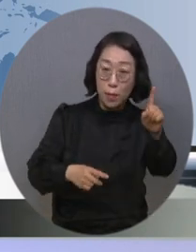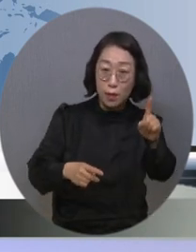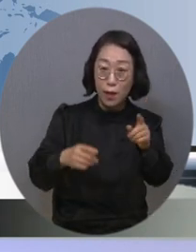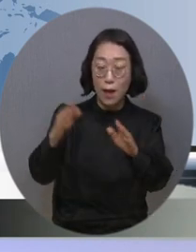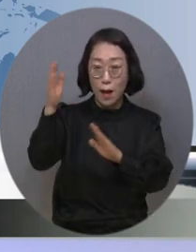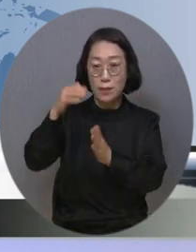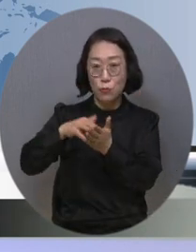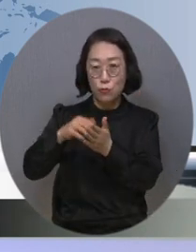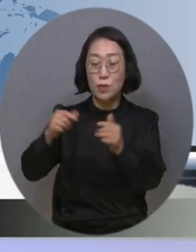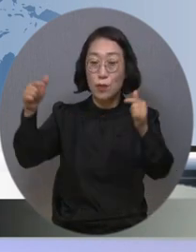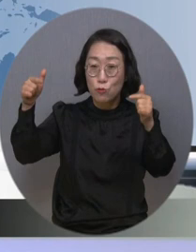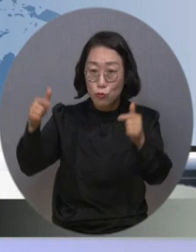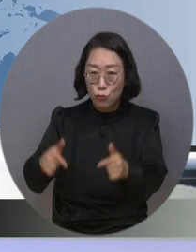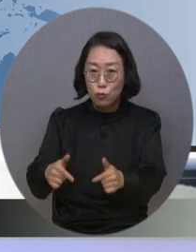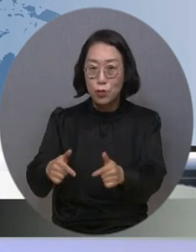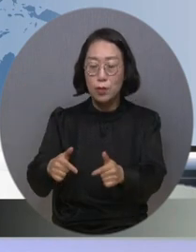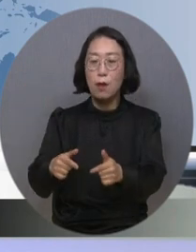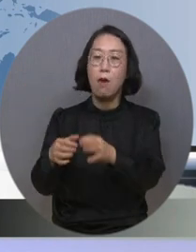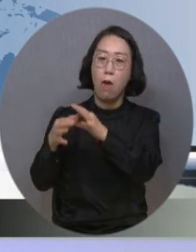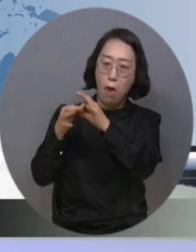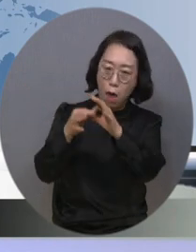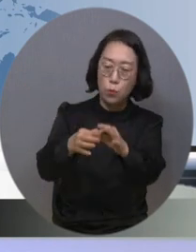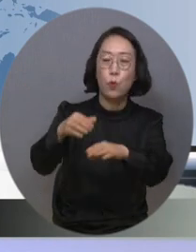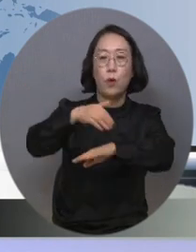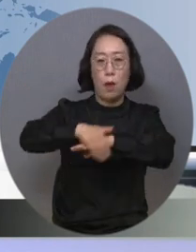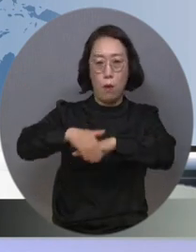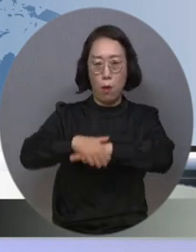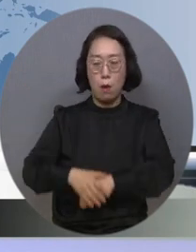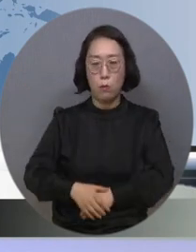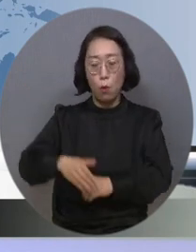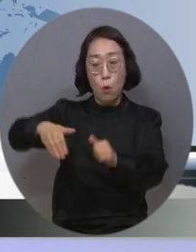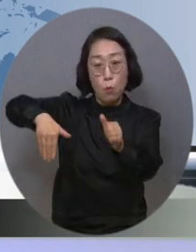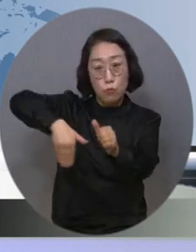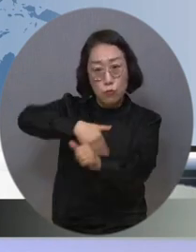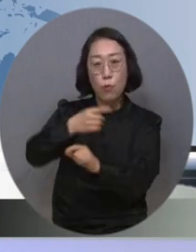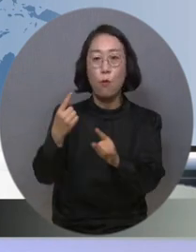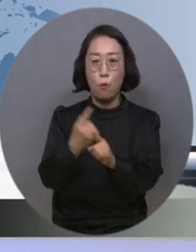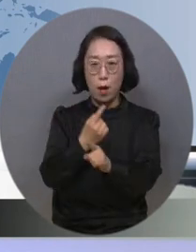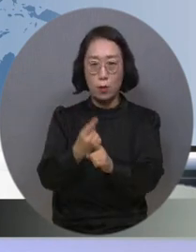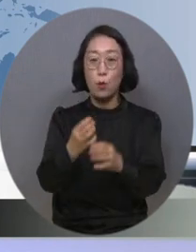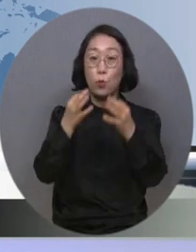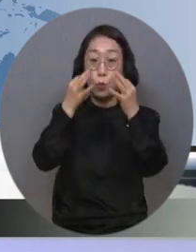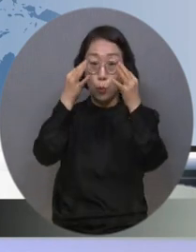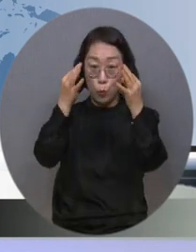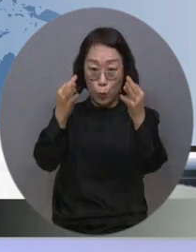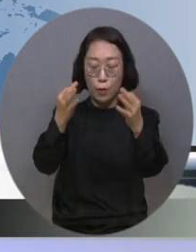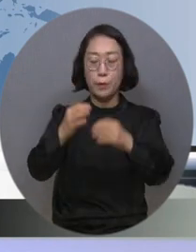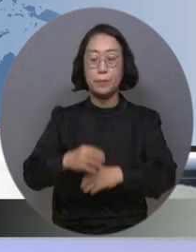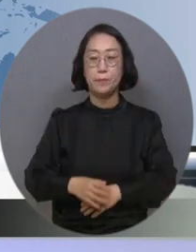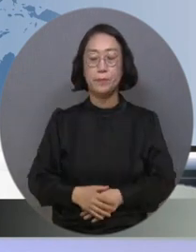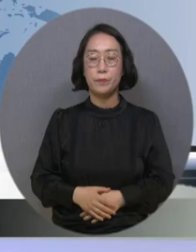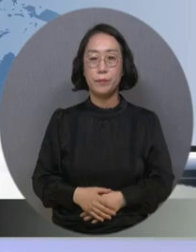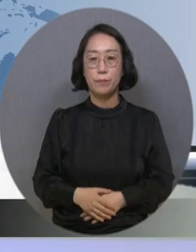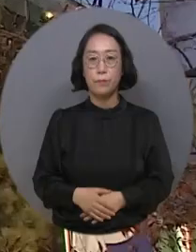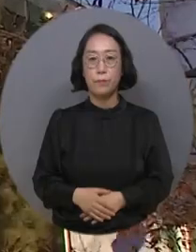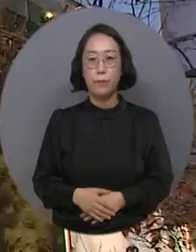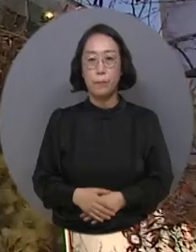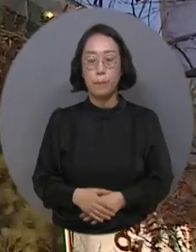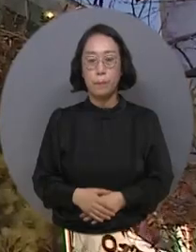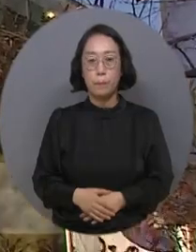확대했다고 밝혔습니다 특히 장애아동을 위한 보육 여건 개선에 힘쓴다는데요 박성용 기자입니다